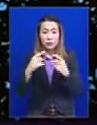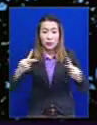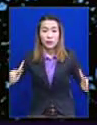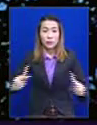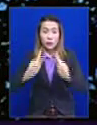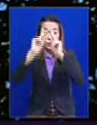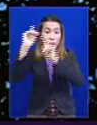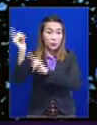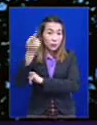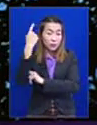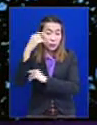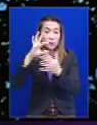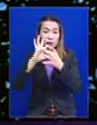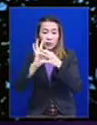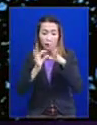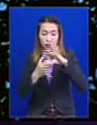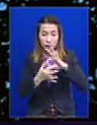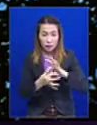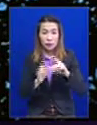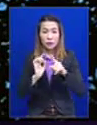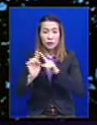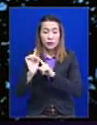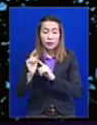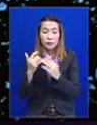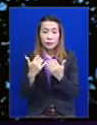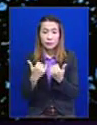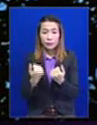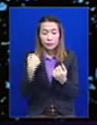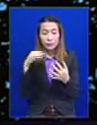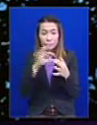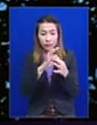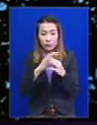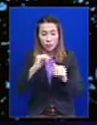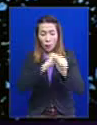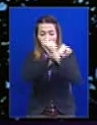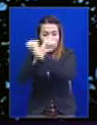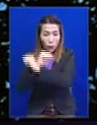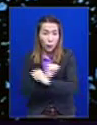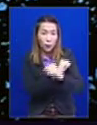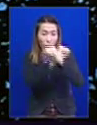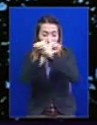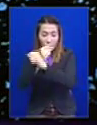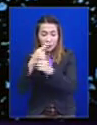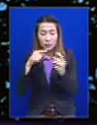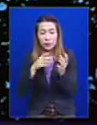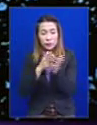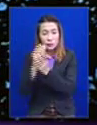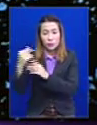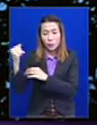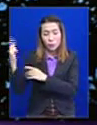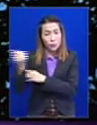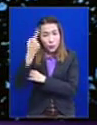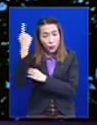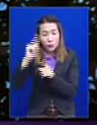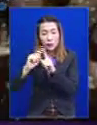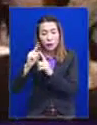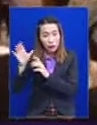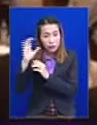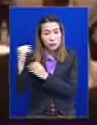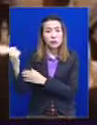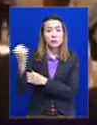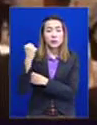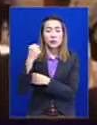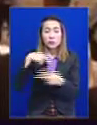การท่องเที่ยวและกีฬาอบรมบุคลากรด้านการท่องเที่ยวสร้างมาตรฐานความปลอดภัยเพิ่มความเชื่อมั่นให้กับนักท่องเที่ยวครับ